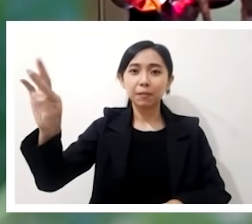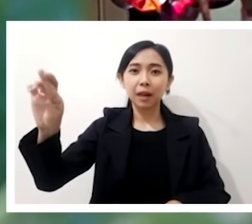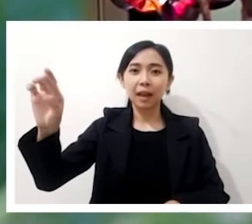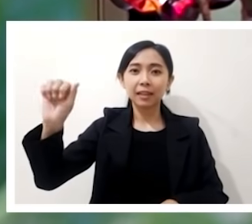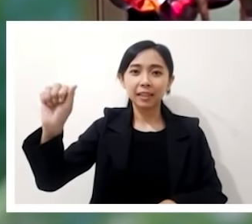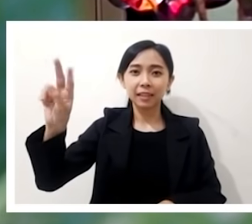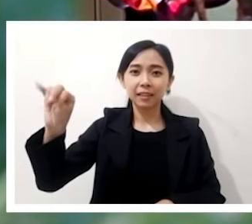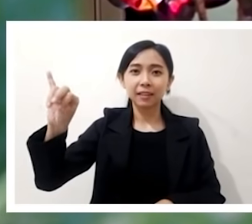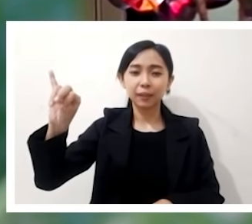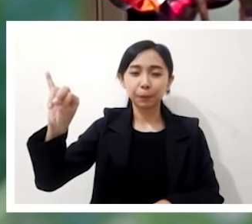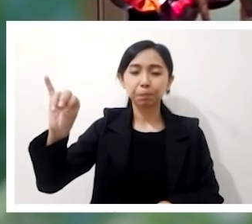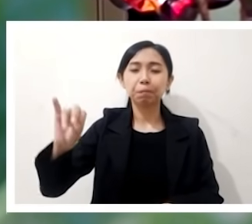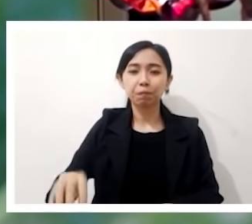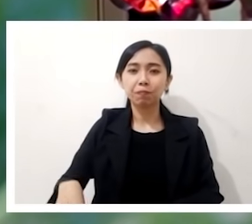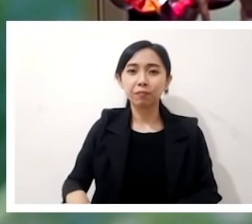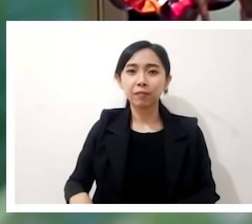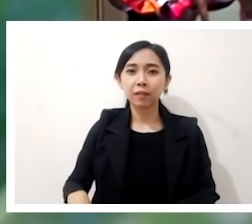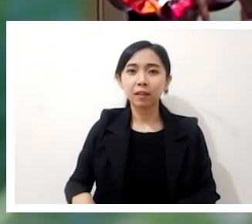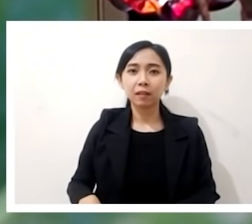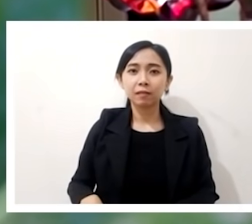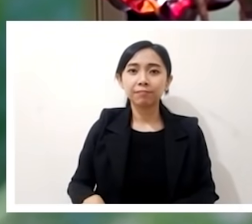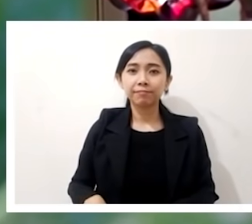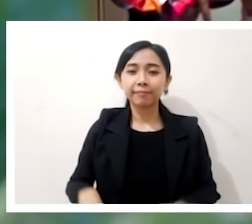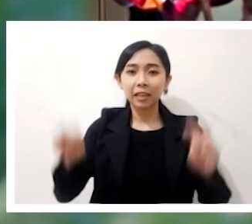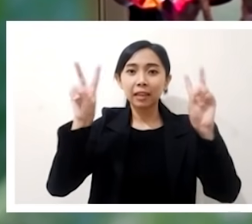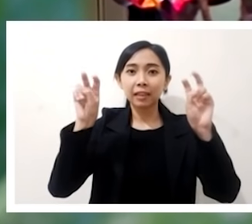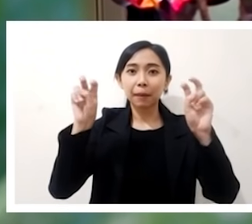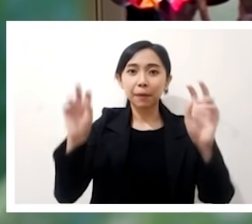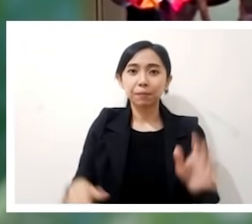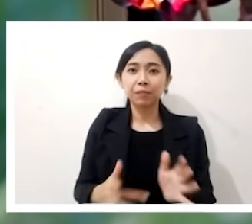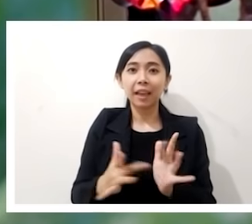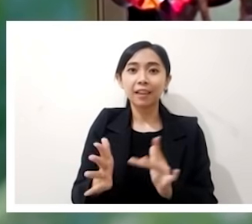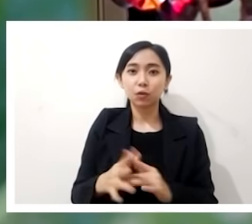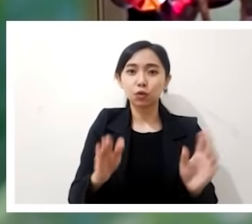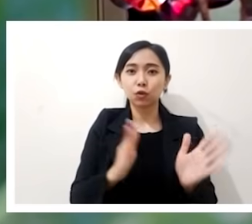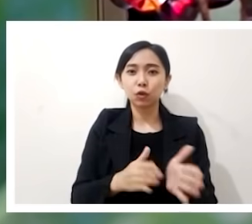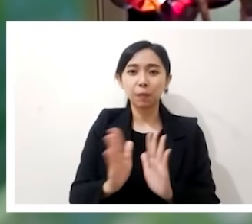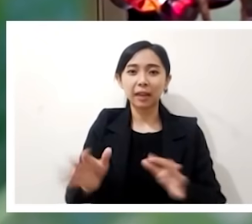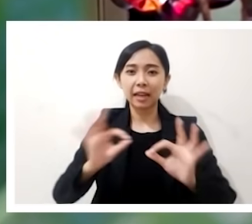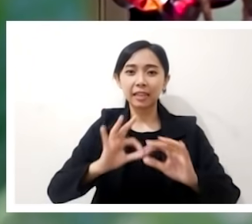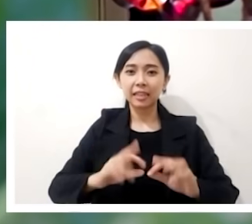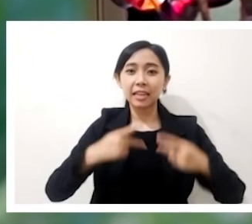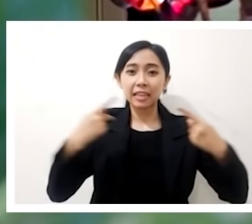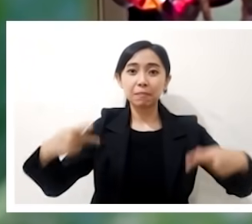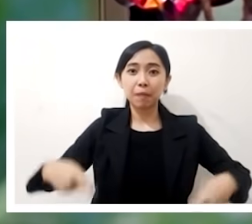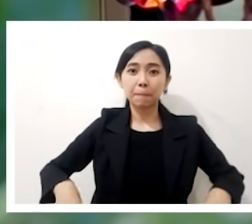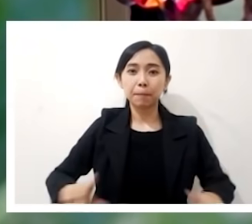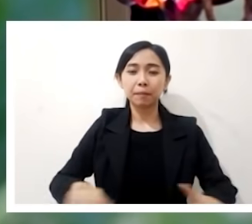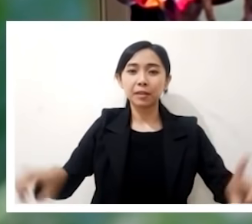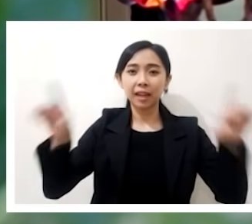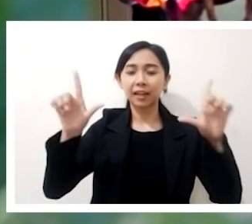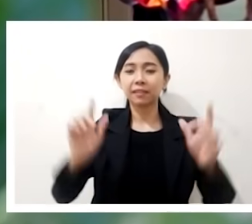Penulis kitab Ibrani menggambarkan kepada kita bahwa sebagai imam besar,